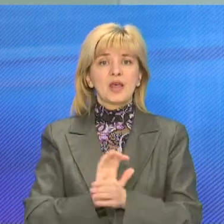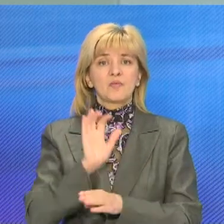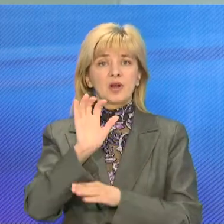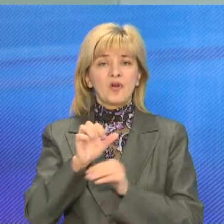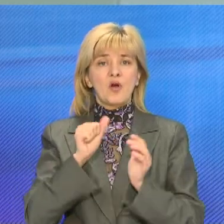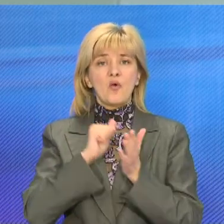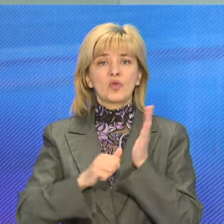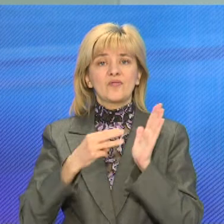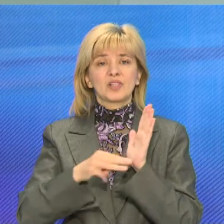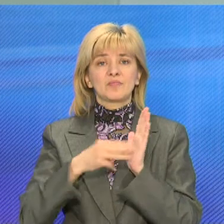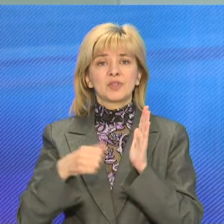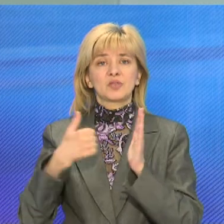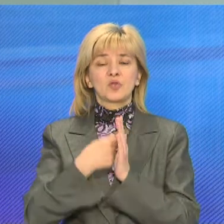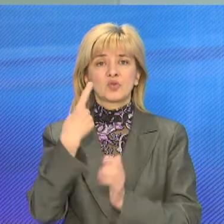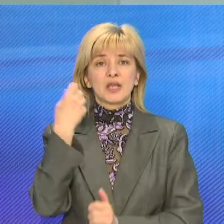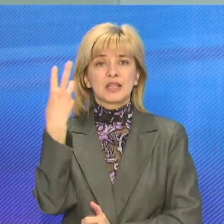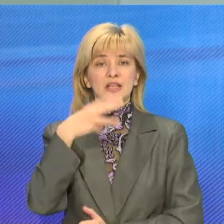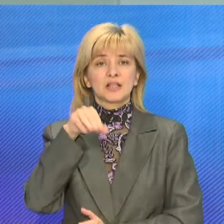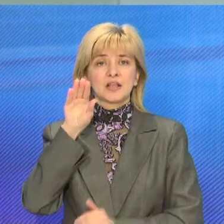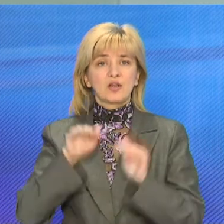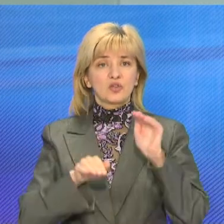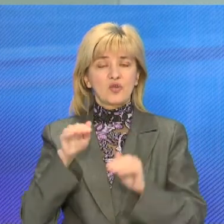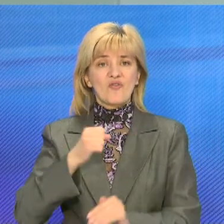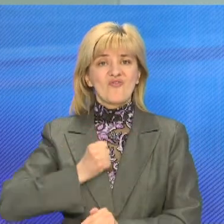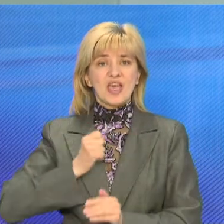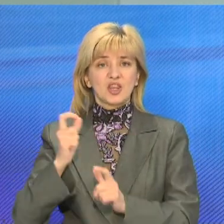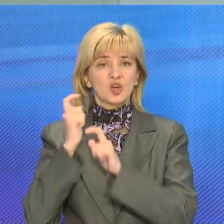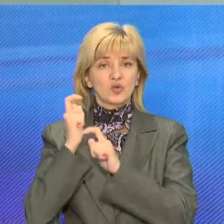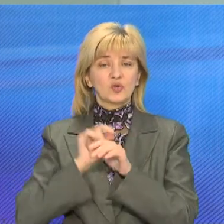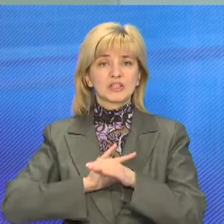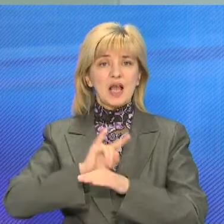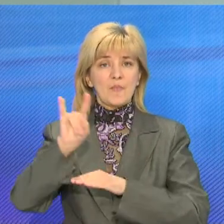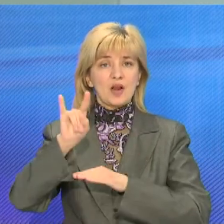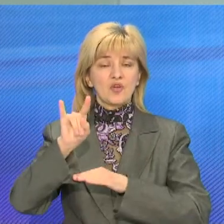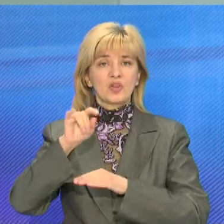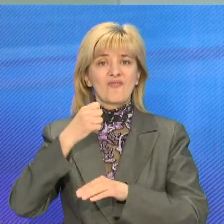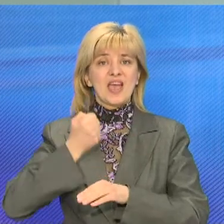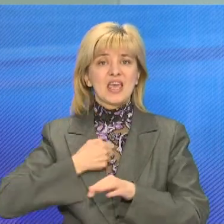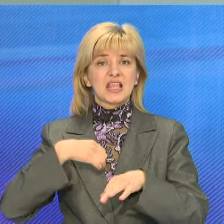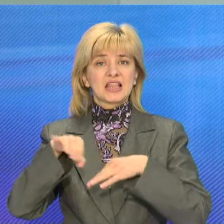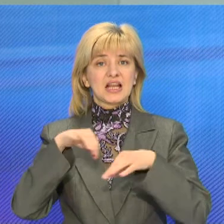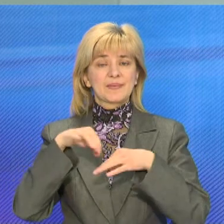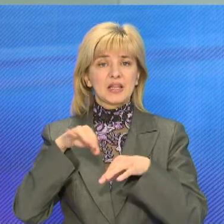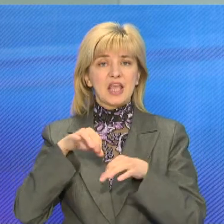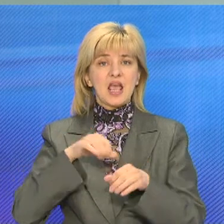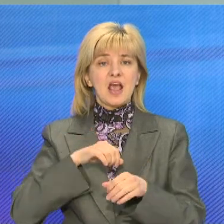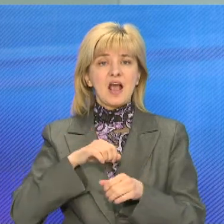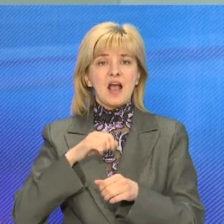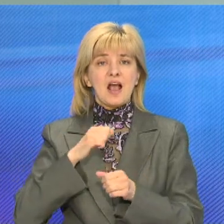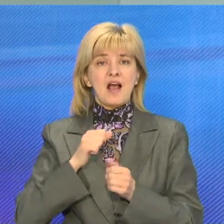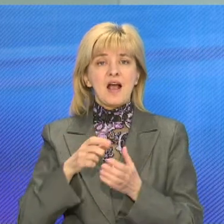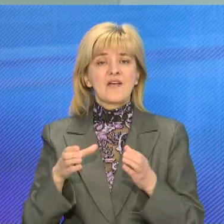до 130 тонн военных грузов каждый день самолетами военно-транспортной авиации. Ну, наверное, таким образом